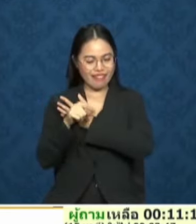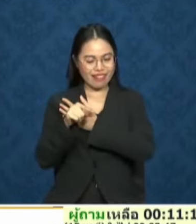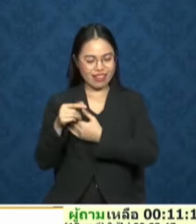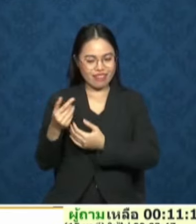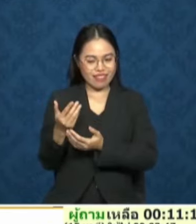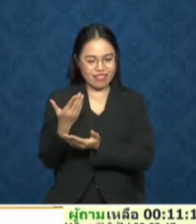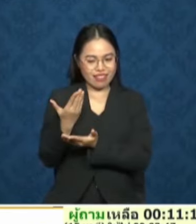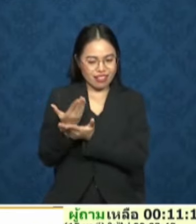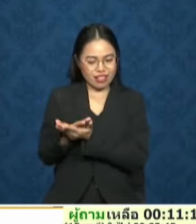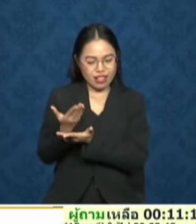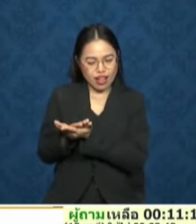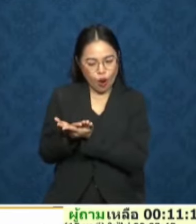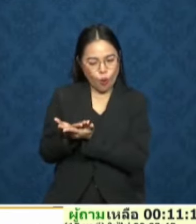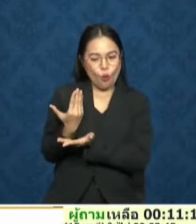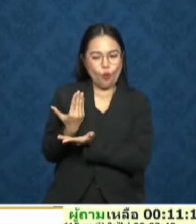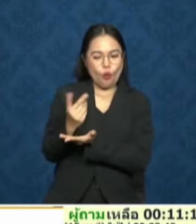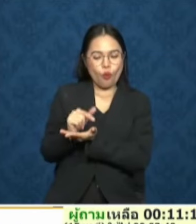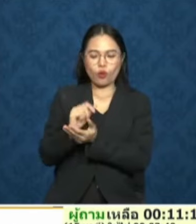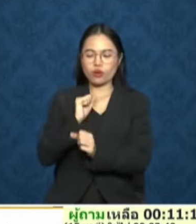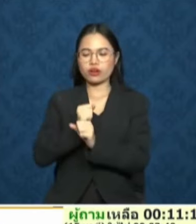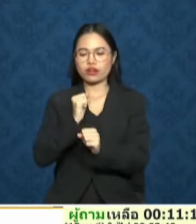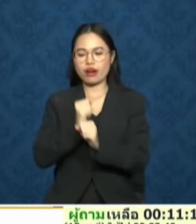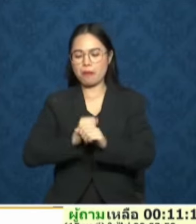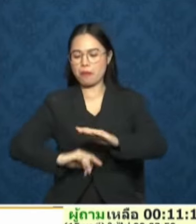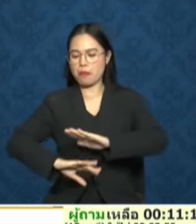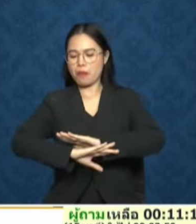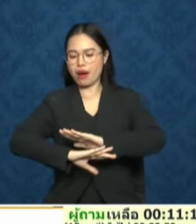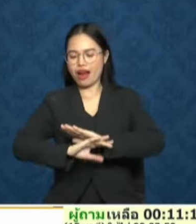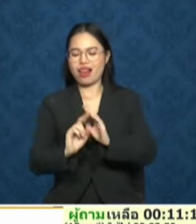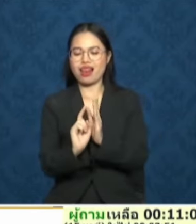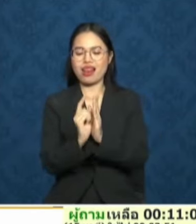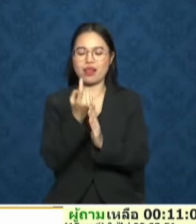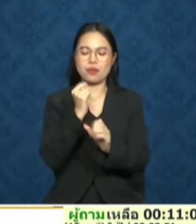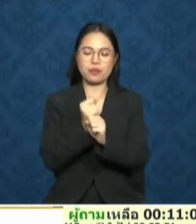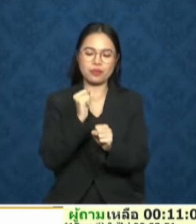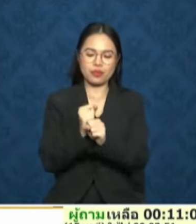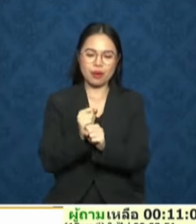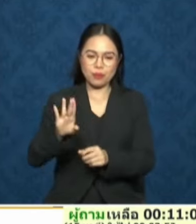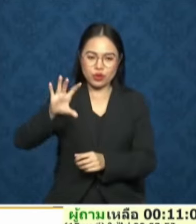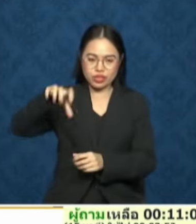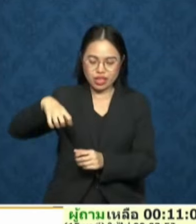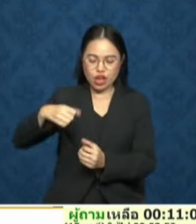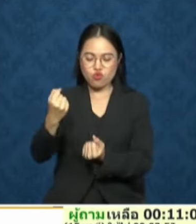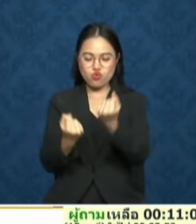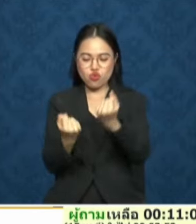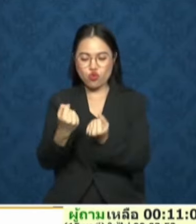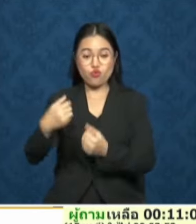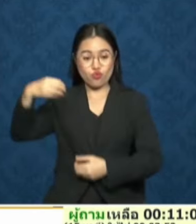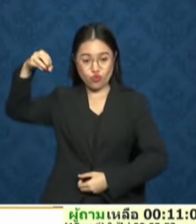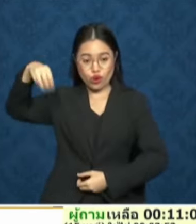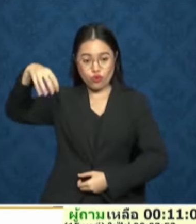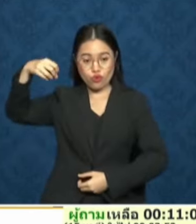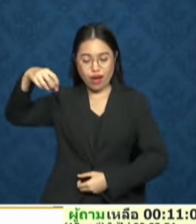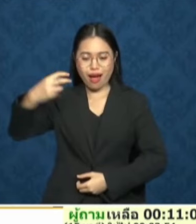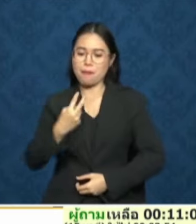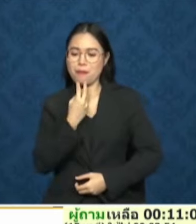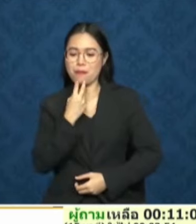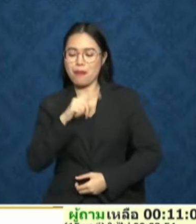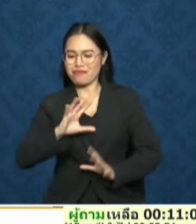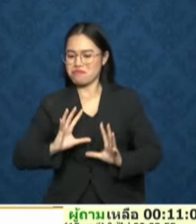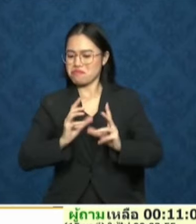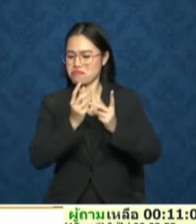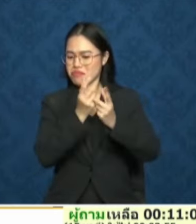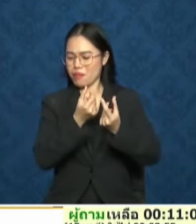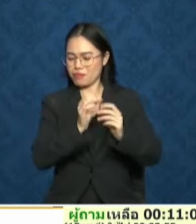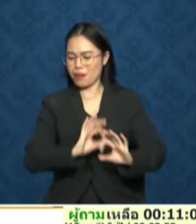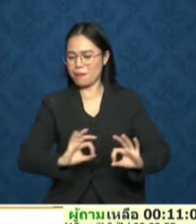ก โมประเทศของเราจะทำใหเราเป็ฐานการผลิรถยต์ไฟฟ้า และบัตรีที่สำคัญนะครับซึ่อาสรางไรได้ใหเข้าประเทศมา